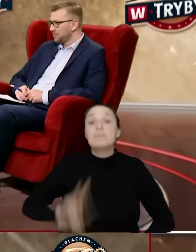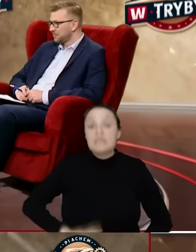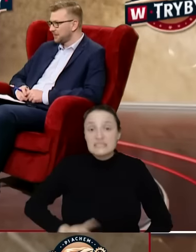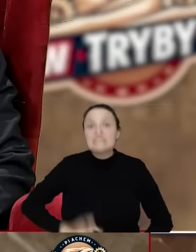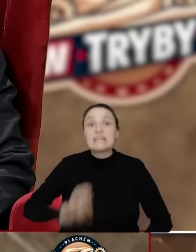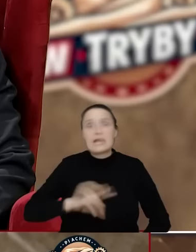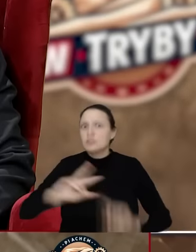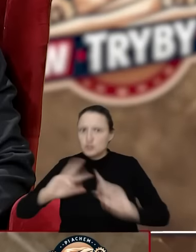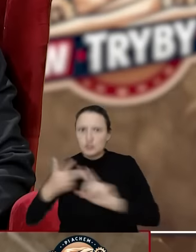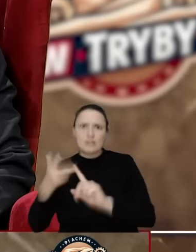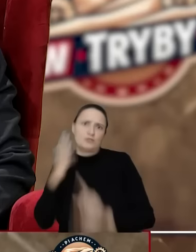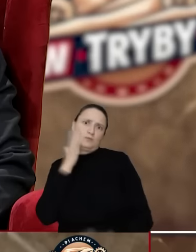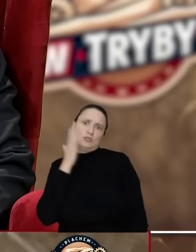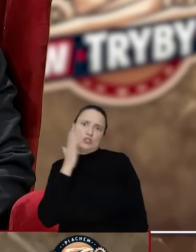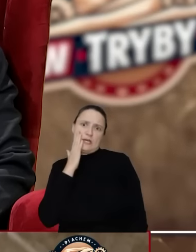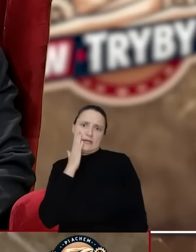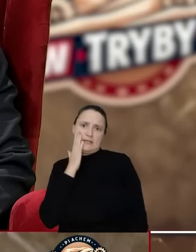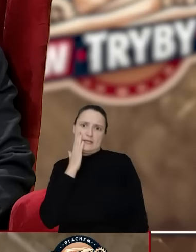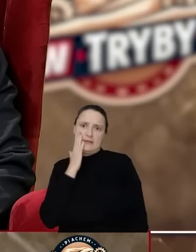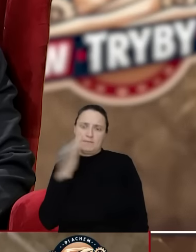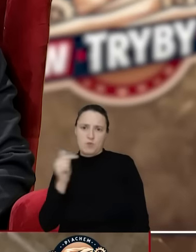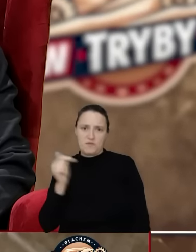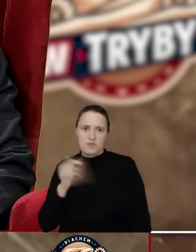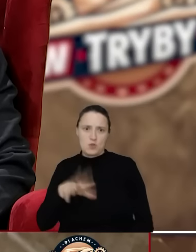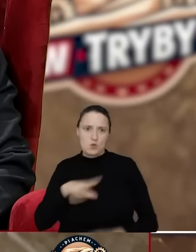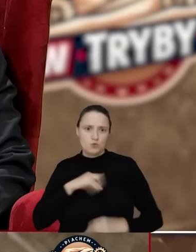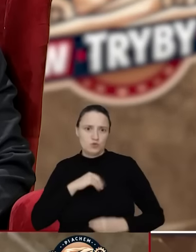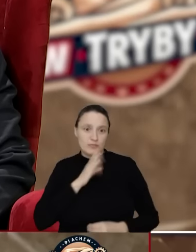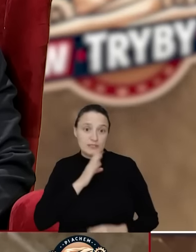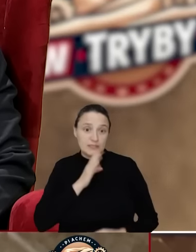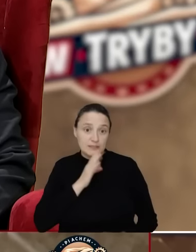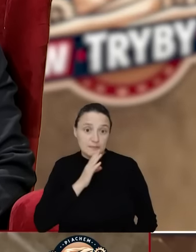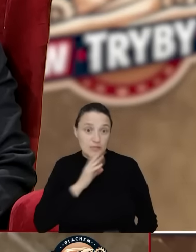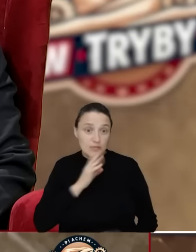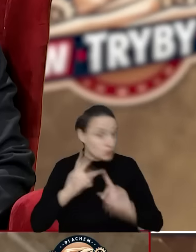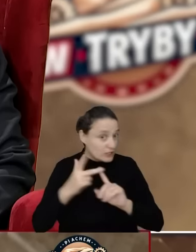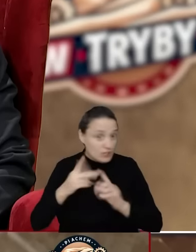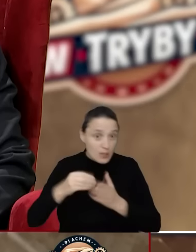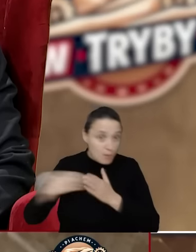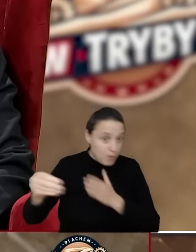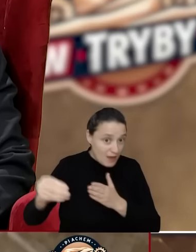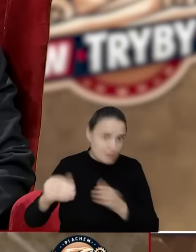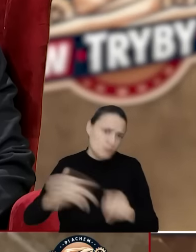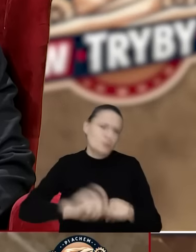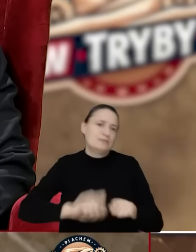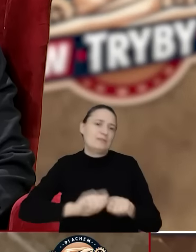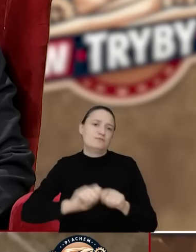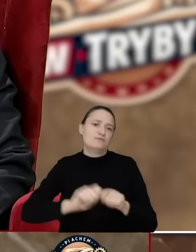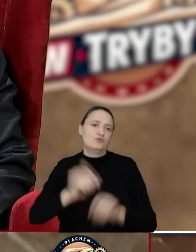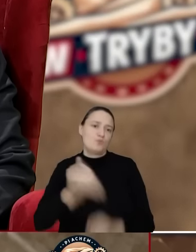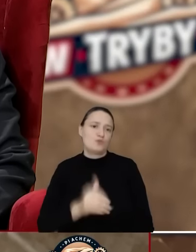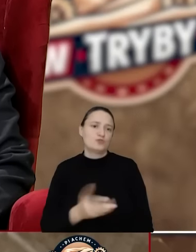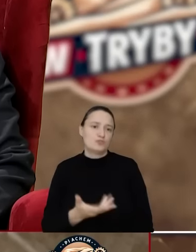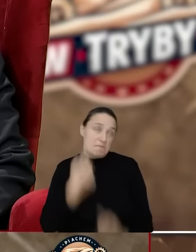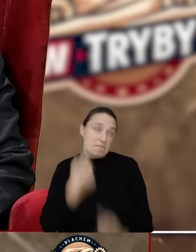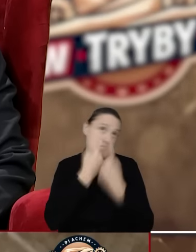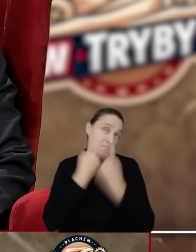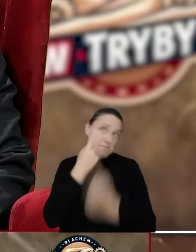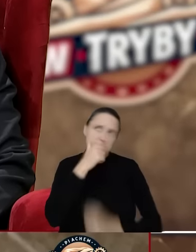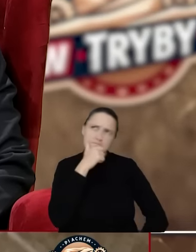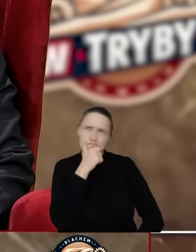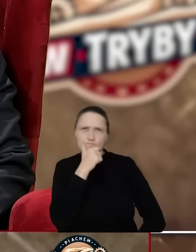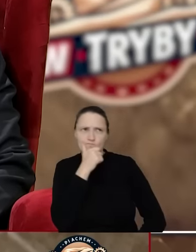przysługuje, nie wiem, może trzecią dopłatę bierze, można sprawdzić, nie wiem. No, tak się zastanawiam głośno, czy to tak nie jest.